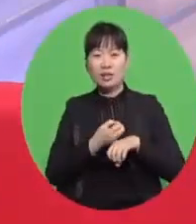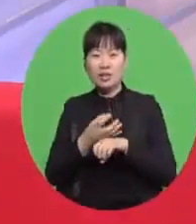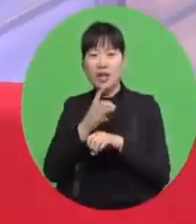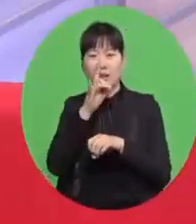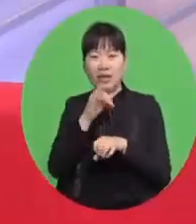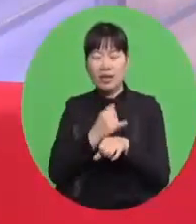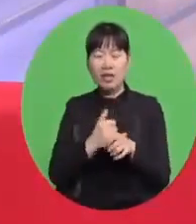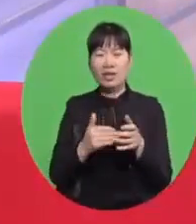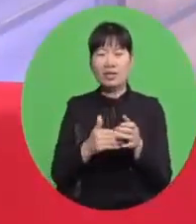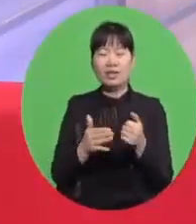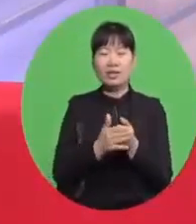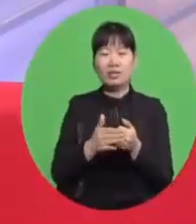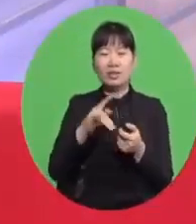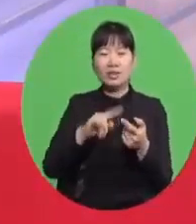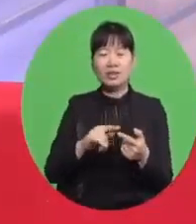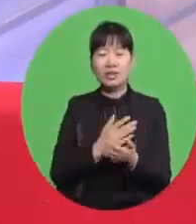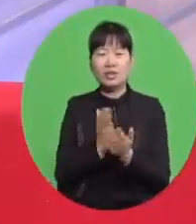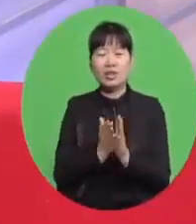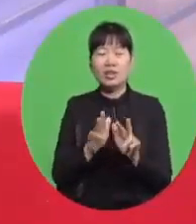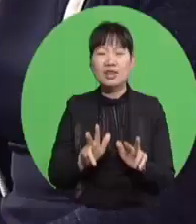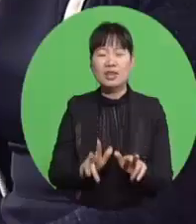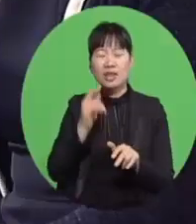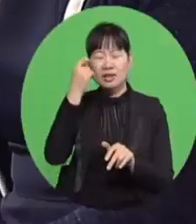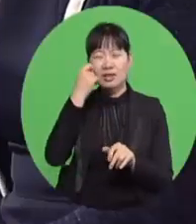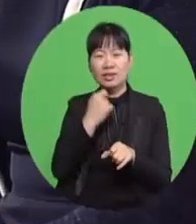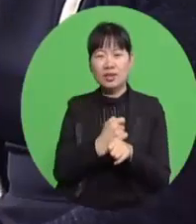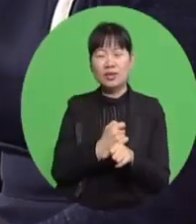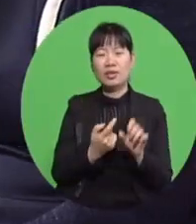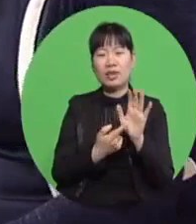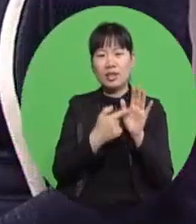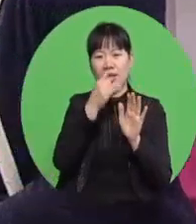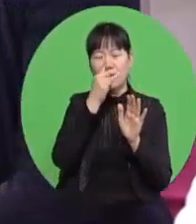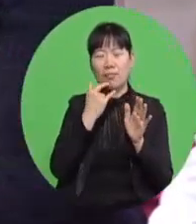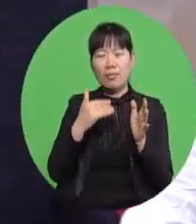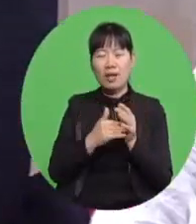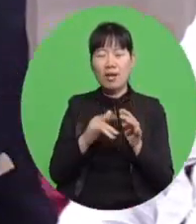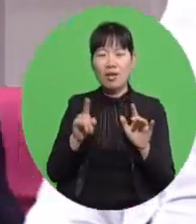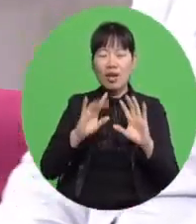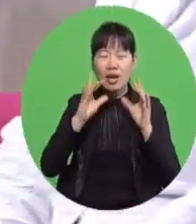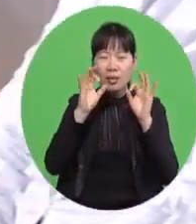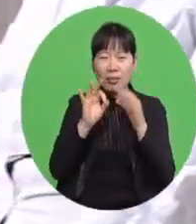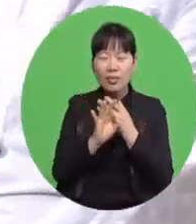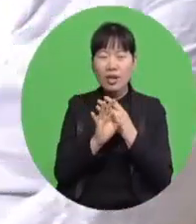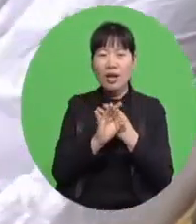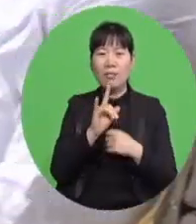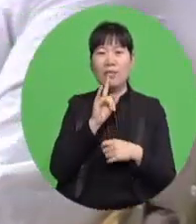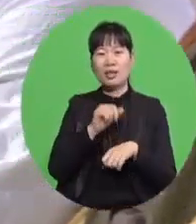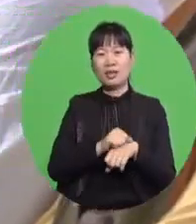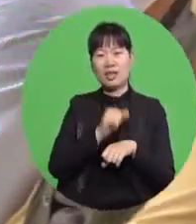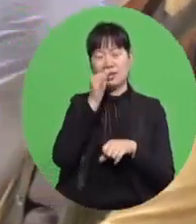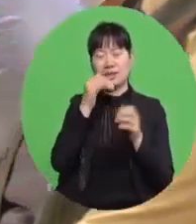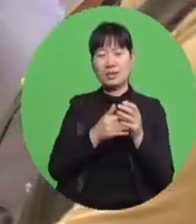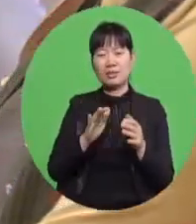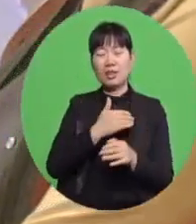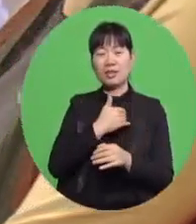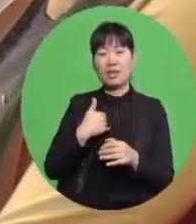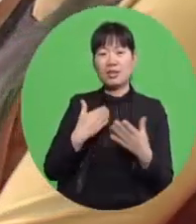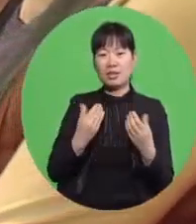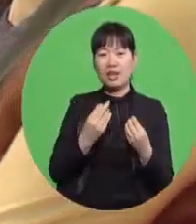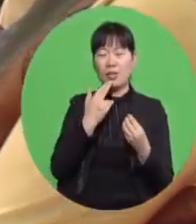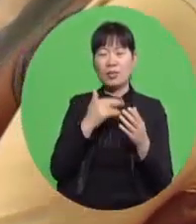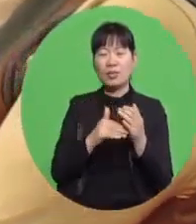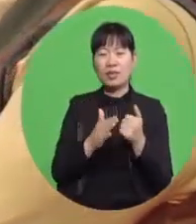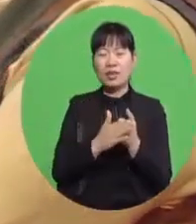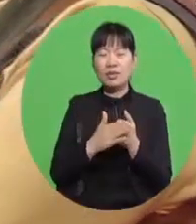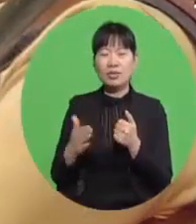안 되니까 네. 이런 것들이 이제 징징거림으로 나타나는 거고 어떤 아이들은 말은 되게 잘하는데 자신감이 없어서